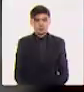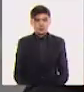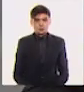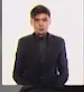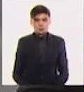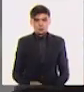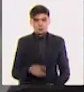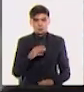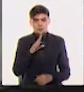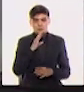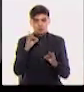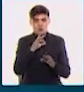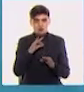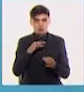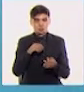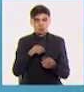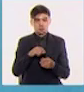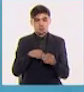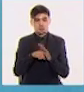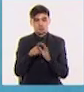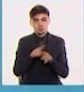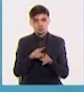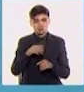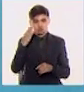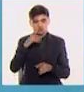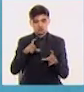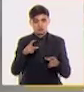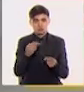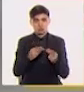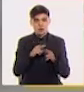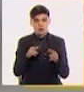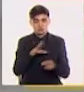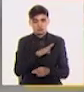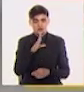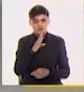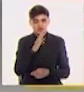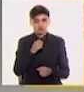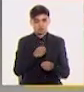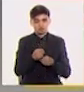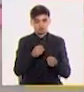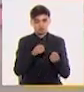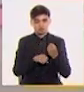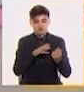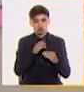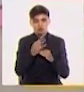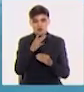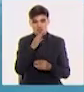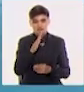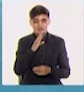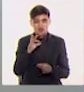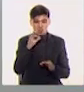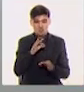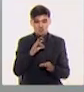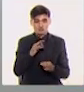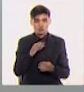Ендалада гүлдей құлпырып, еркін өсудің орнына әлдебір қыз көйлердің ойыншығына айналған қызғалдақтың тағдыры ауыр. 14 жастағы өрімдей